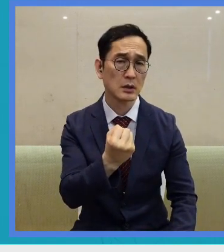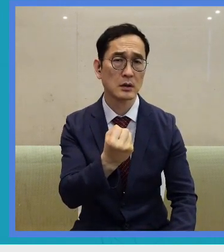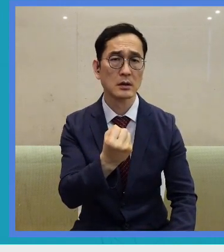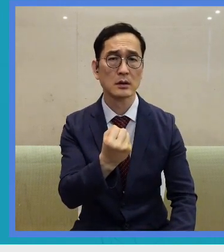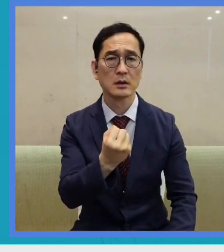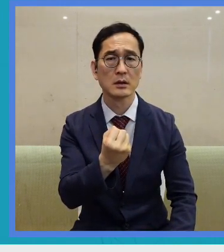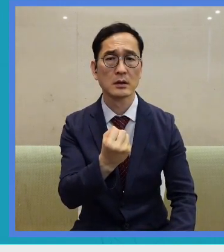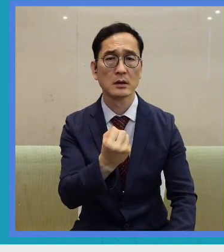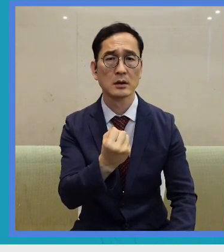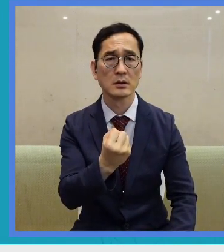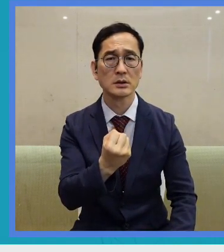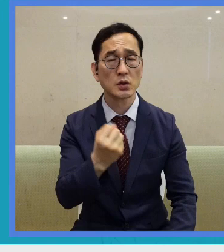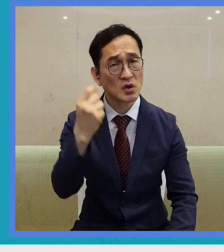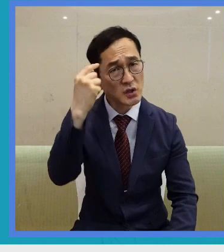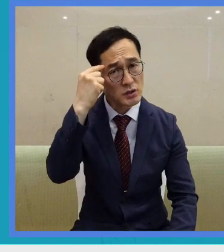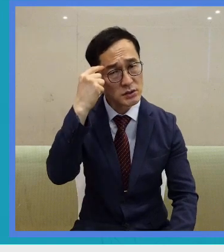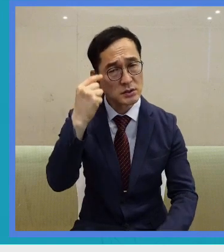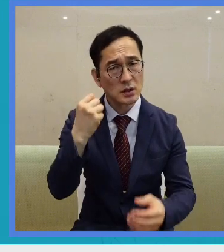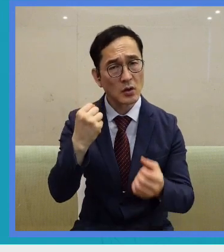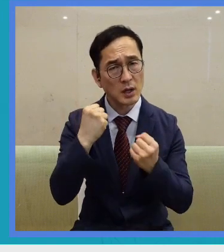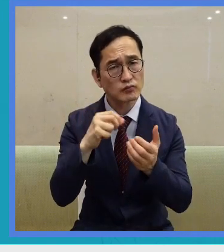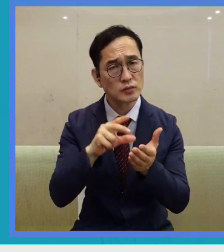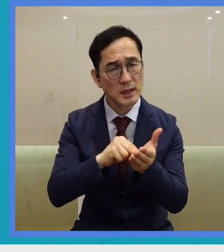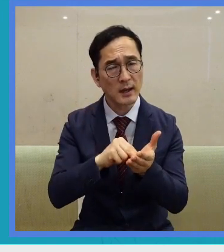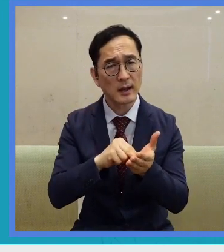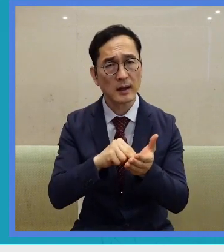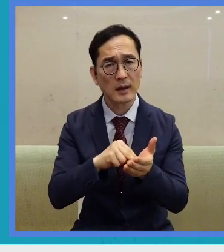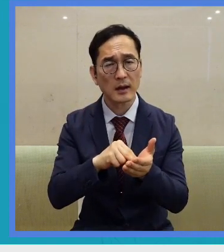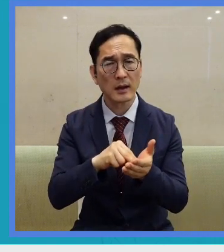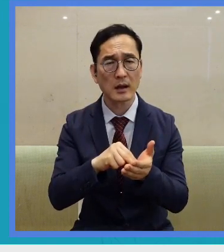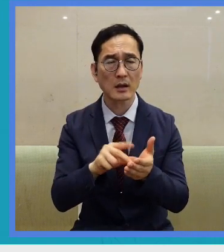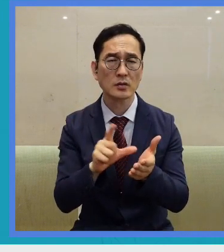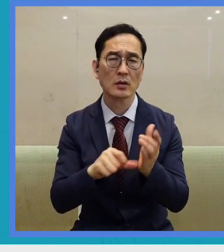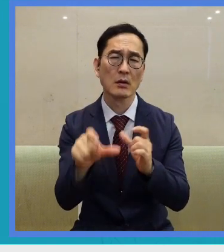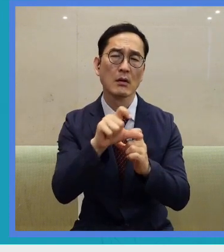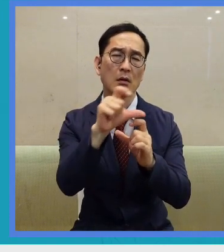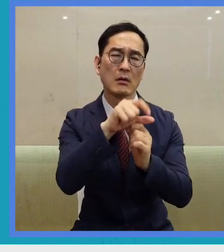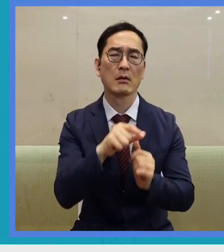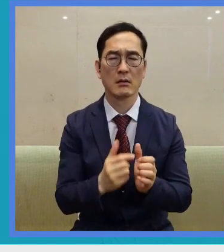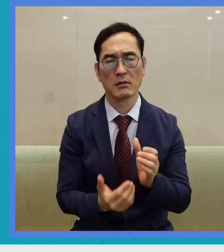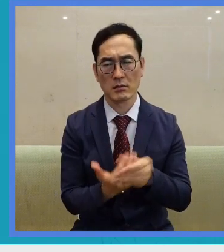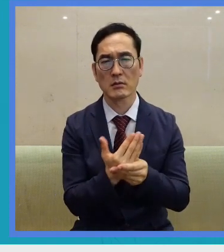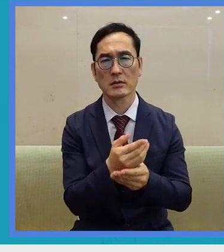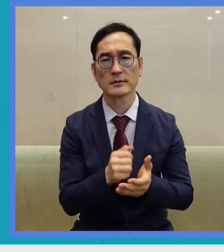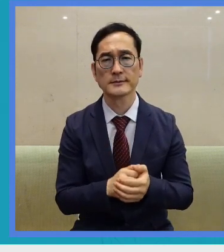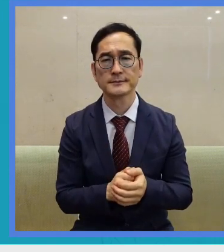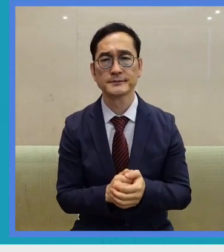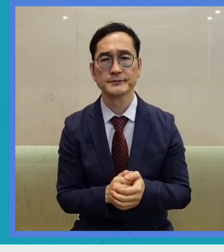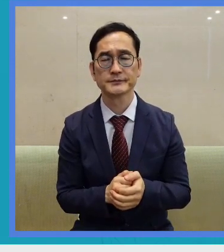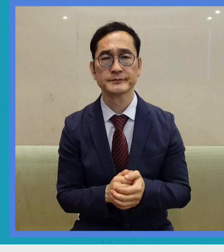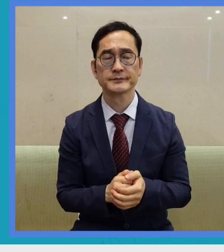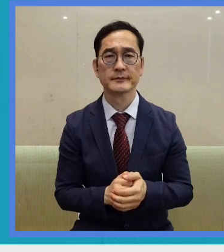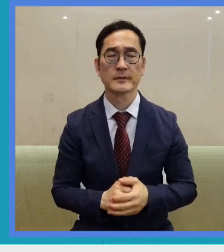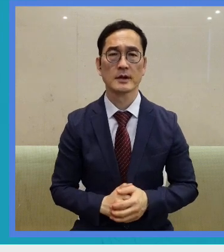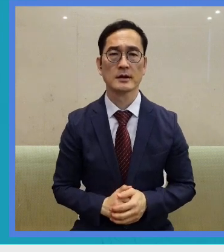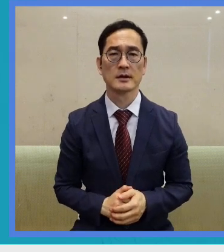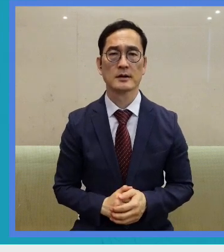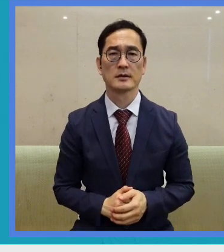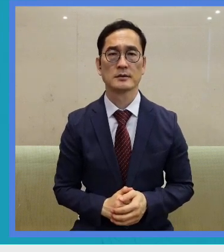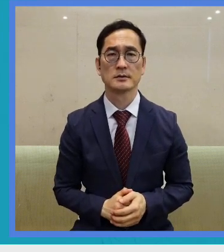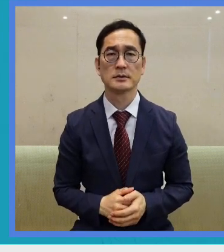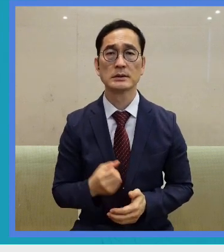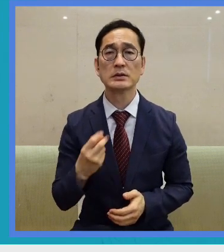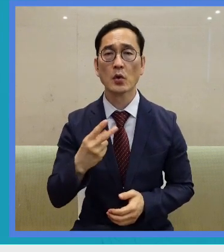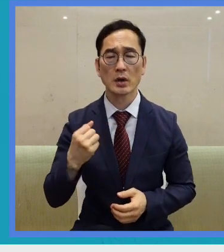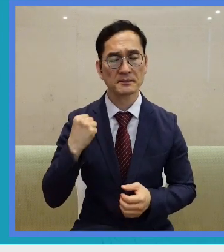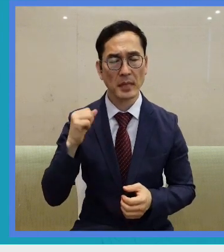그 멘탈 헬스 시스템으로서의 리퍼 자체가 굉장히 많이 떨어졌다라고 이야기를 합니다. 특히 락다운이